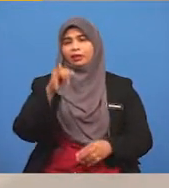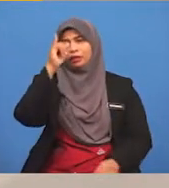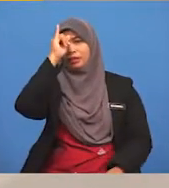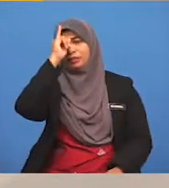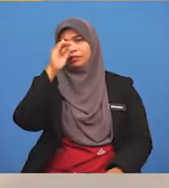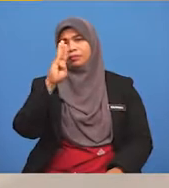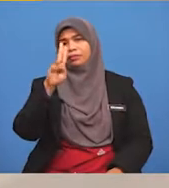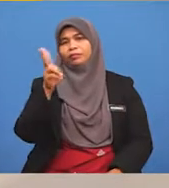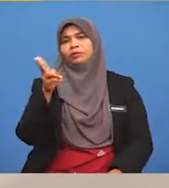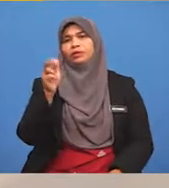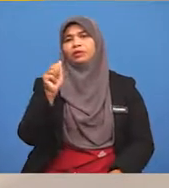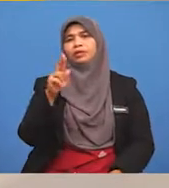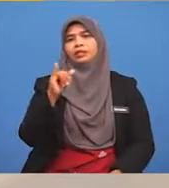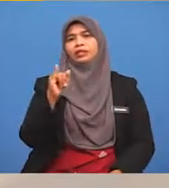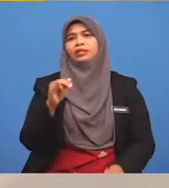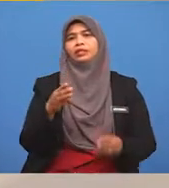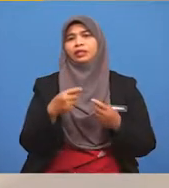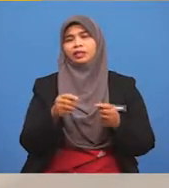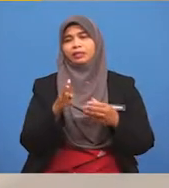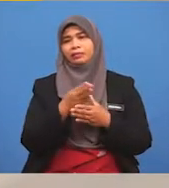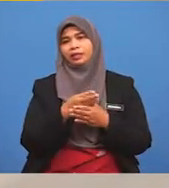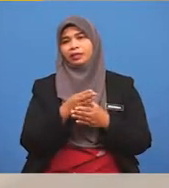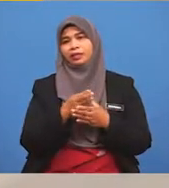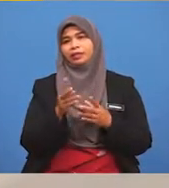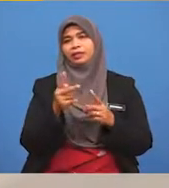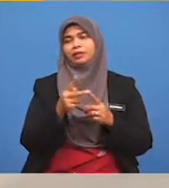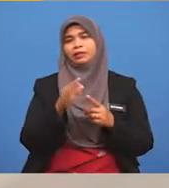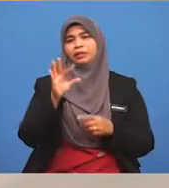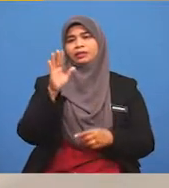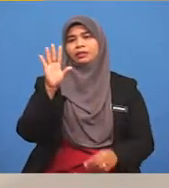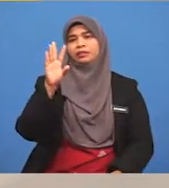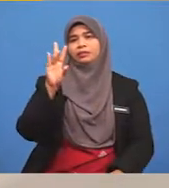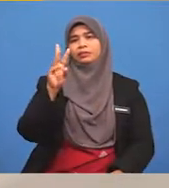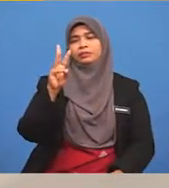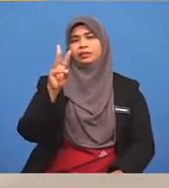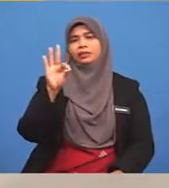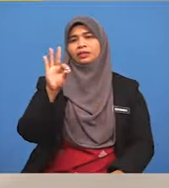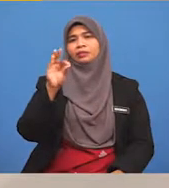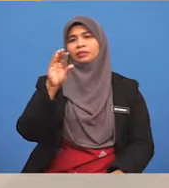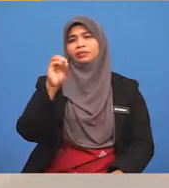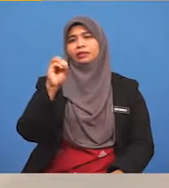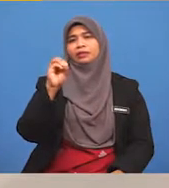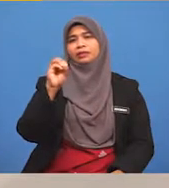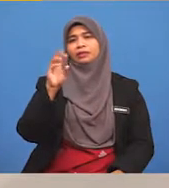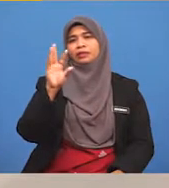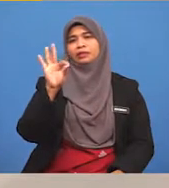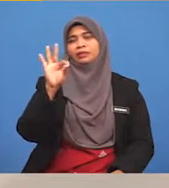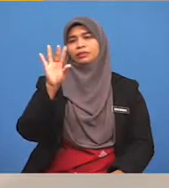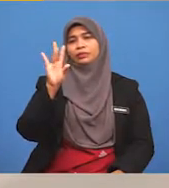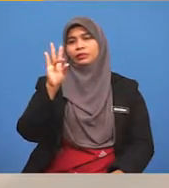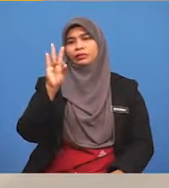Imam Al-Bukhari telah membahagikan kepada 90 tajuk besar yang disebut